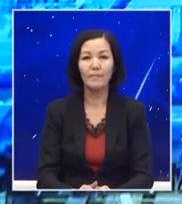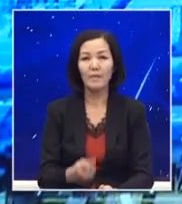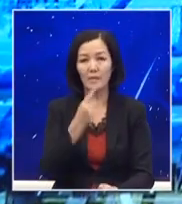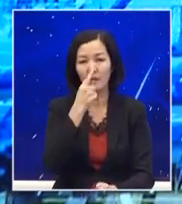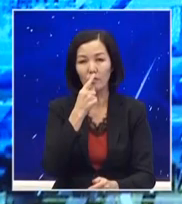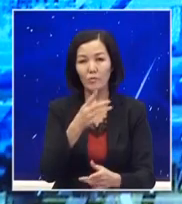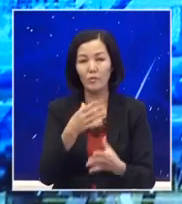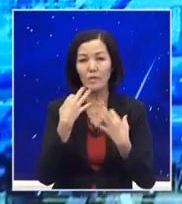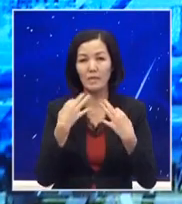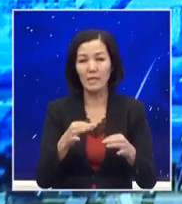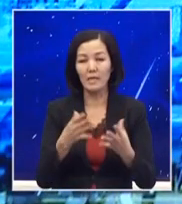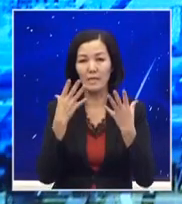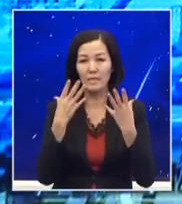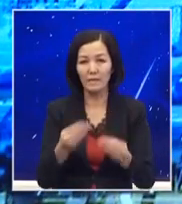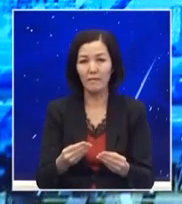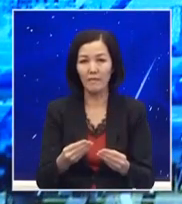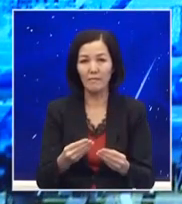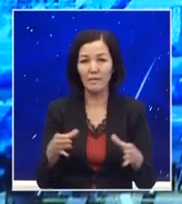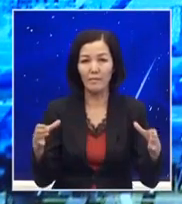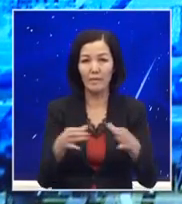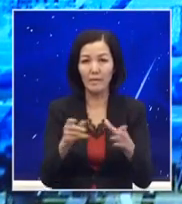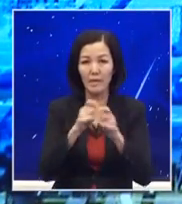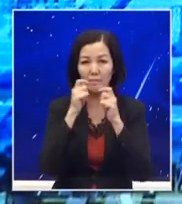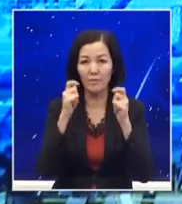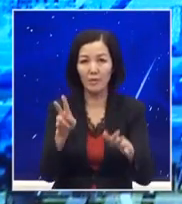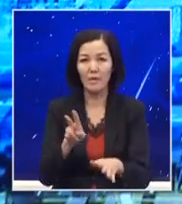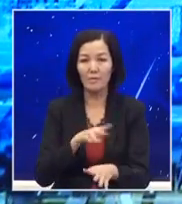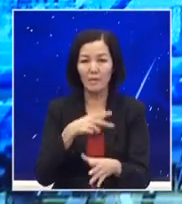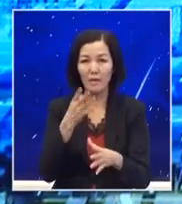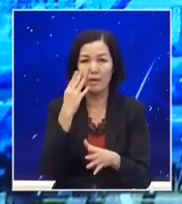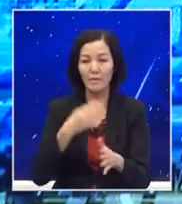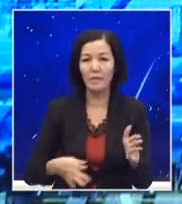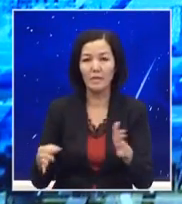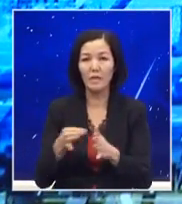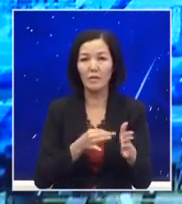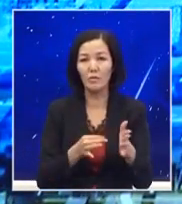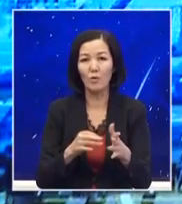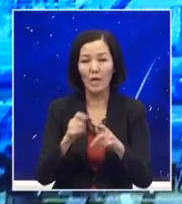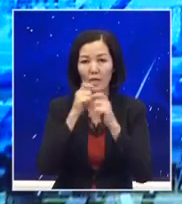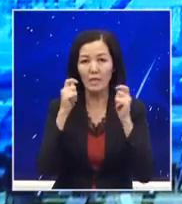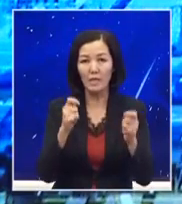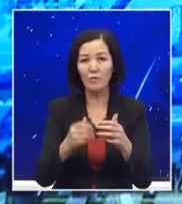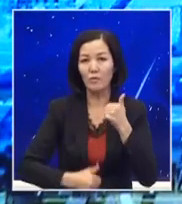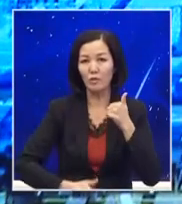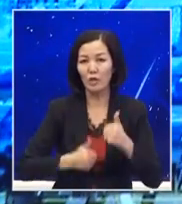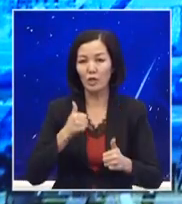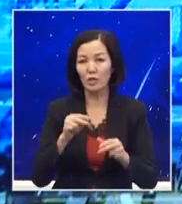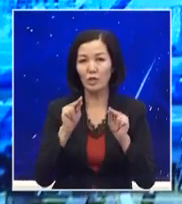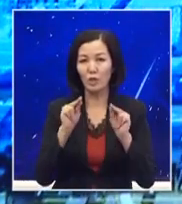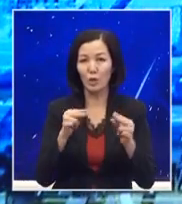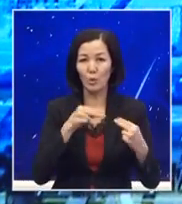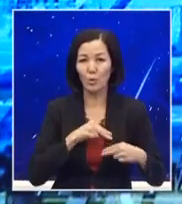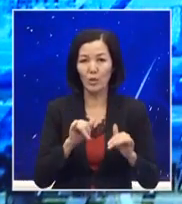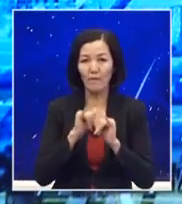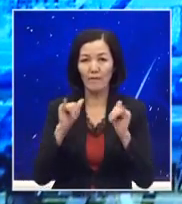Дня независимости ряд партийцев отмечены медалями в Алматинской области. Заслуженную награду за честный труд и вклад в